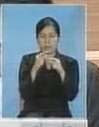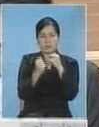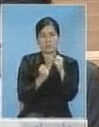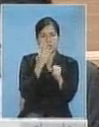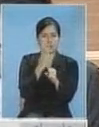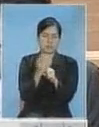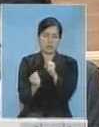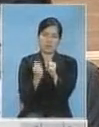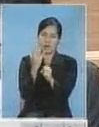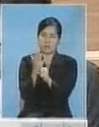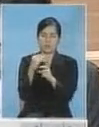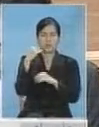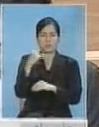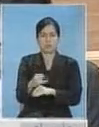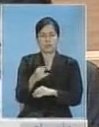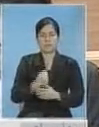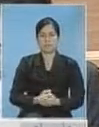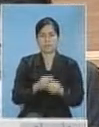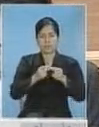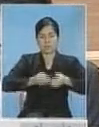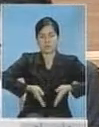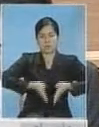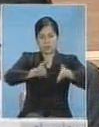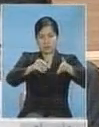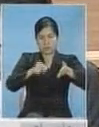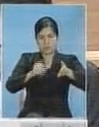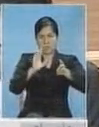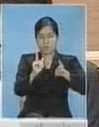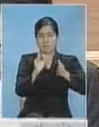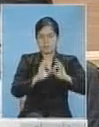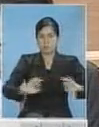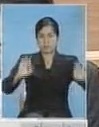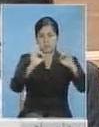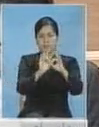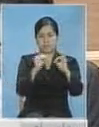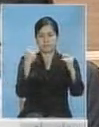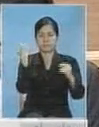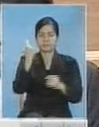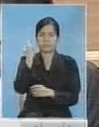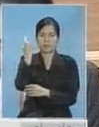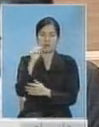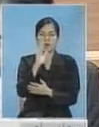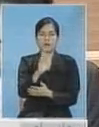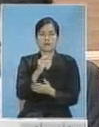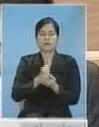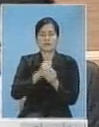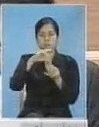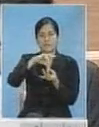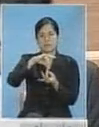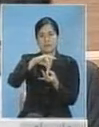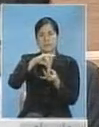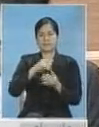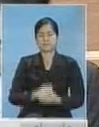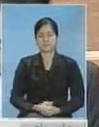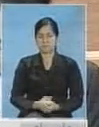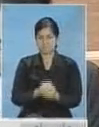จนะครับเพราะว่าถนนเส้นนี้เป็นถนนท่องเที่ยวเป็นแหล่งท่องเที่ยวที่สำคัญนะครับในของมรดกโลกของ